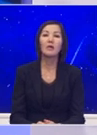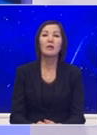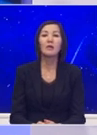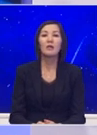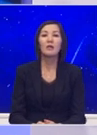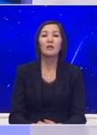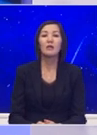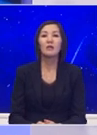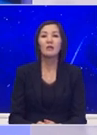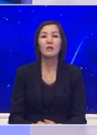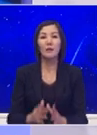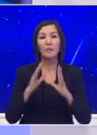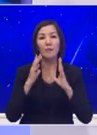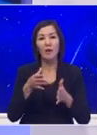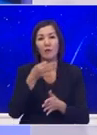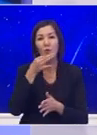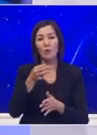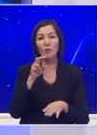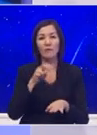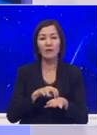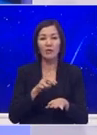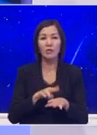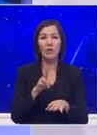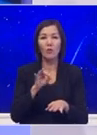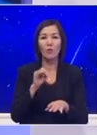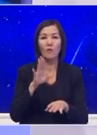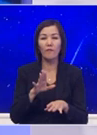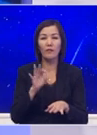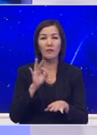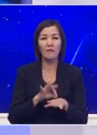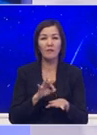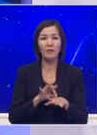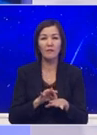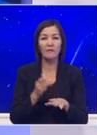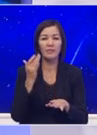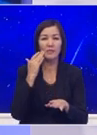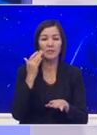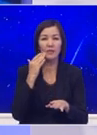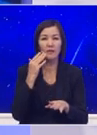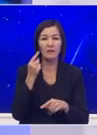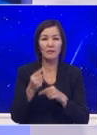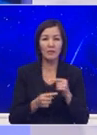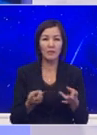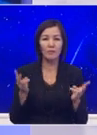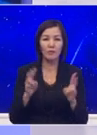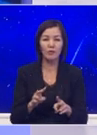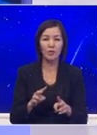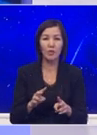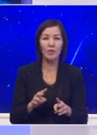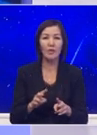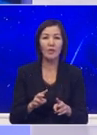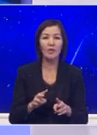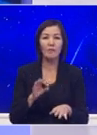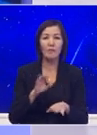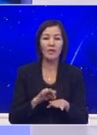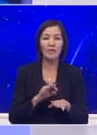как показал мировой опыт врачей корана вирусная инфекция не проходит бесследно для человека одним из серьезных последствий